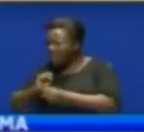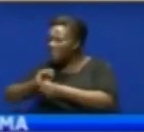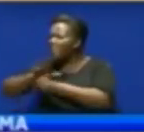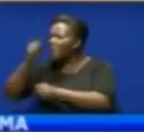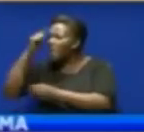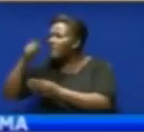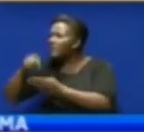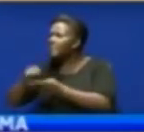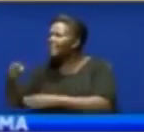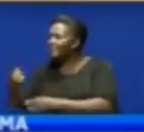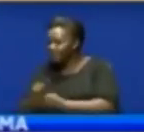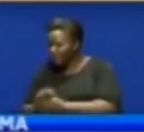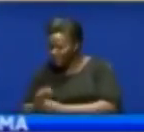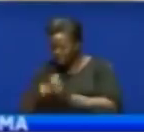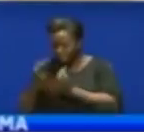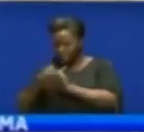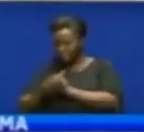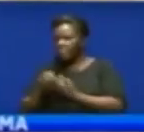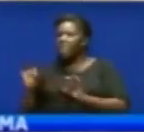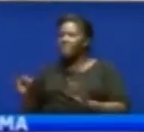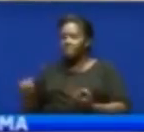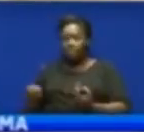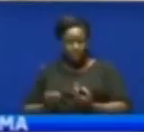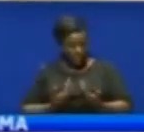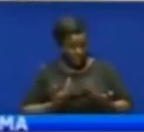anajua namna ya kujikinga. Naiagiza TCRA